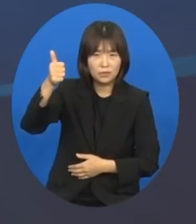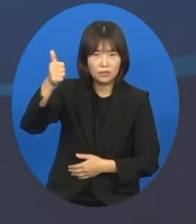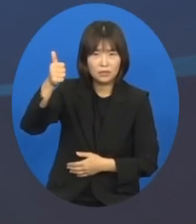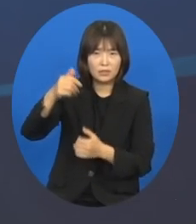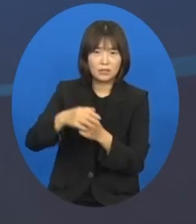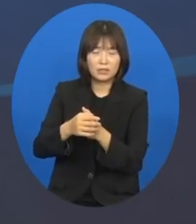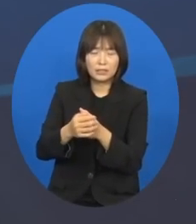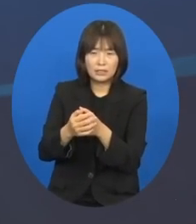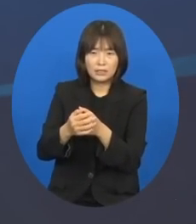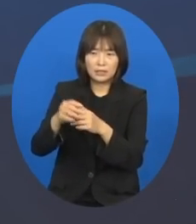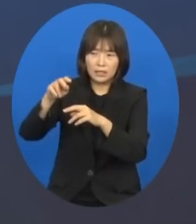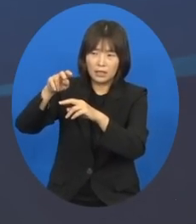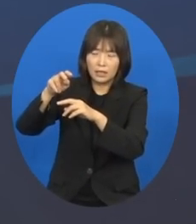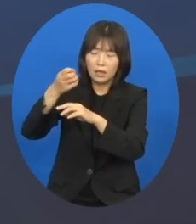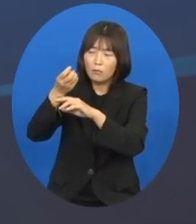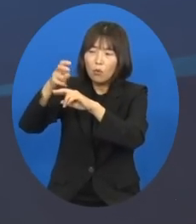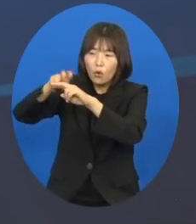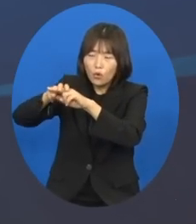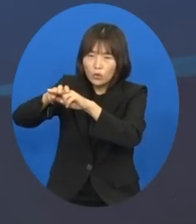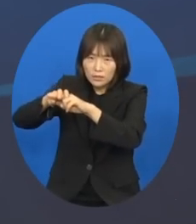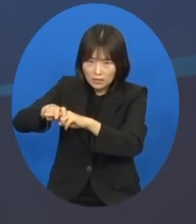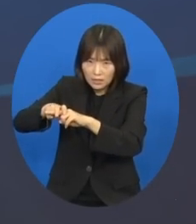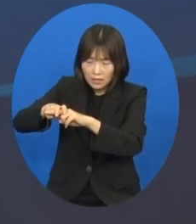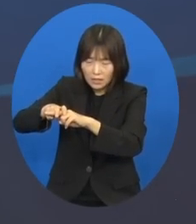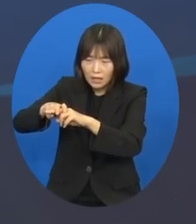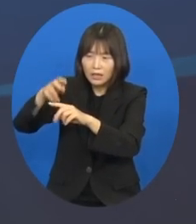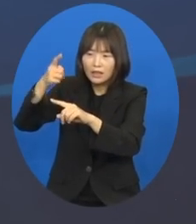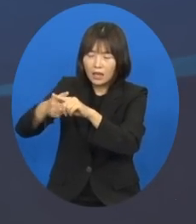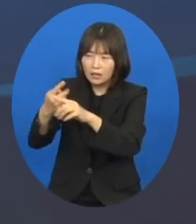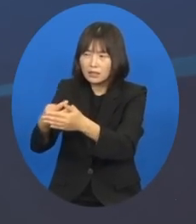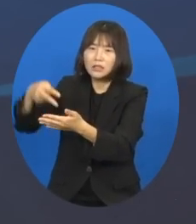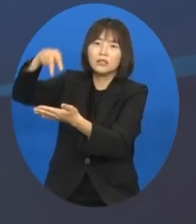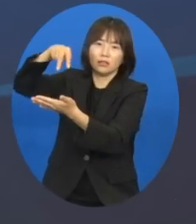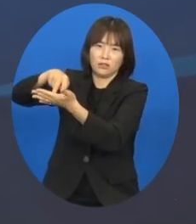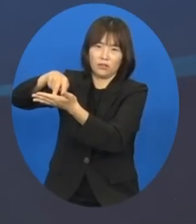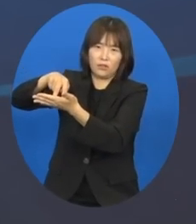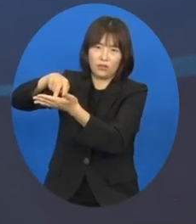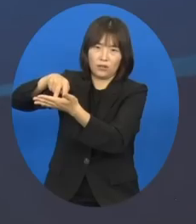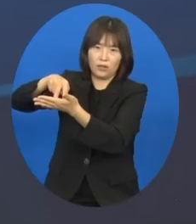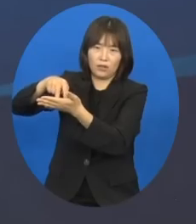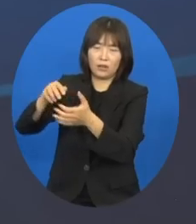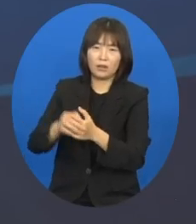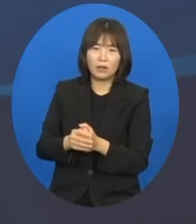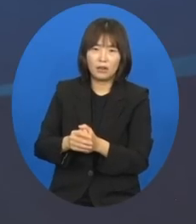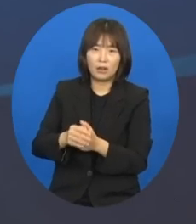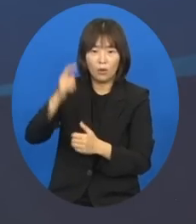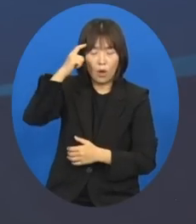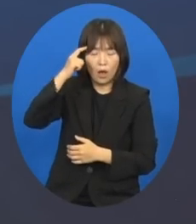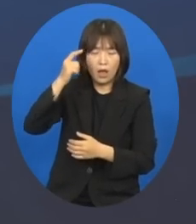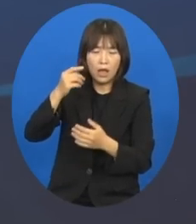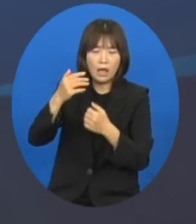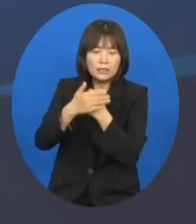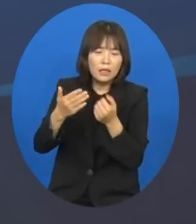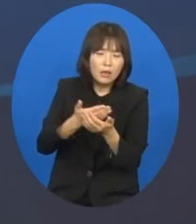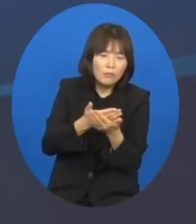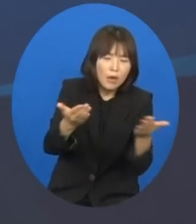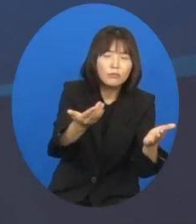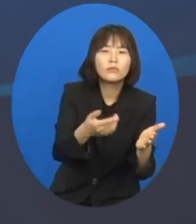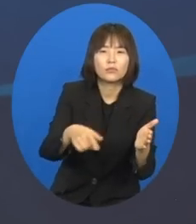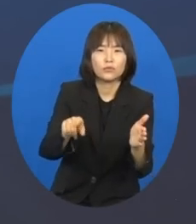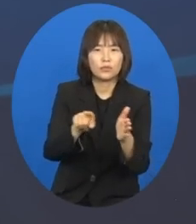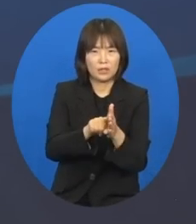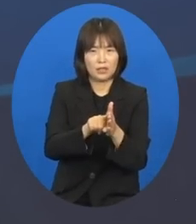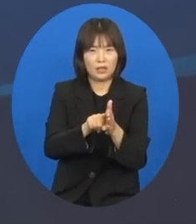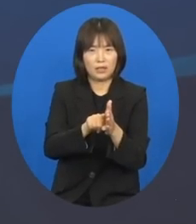일어나는 거예요 주님이 일어나실 때가 있다는 거예요 주님 왜 일어나세요 나 김 아무개에게 지금 은혜를 베풀어야 돼 왜요